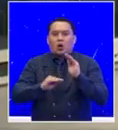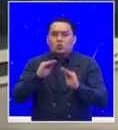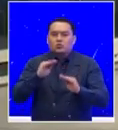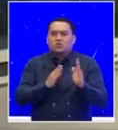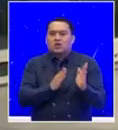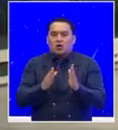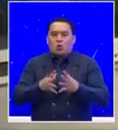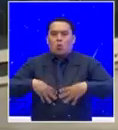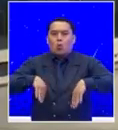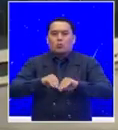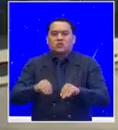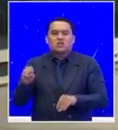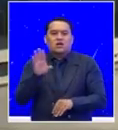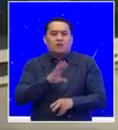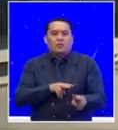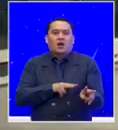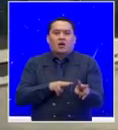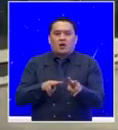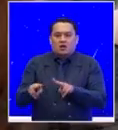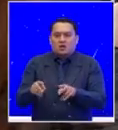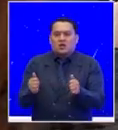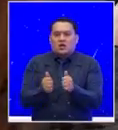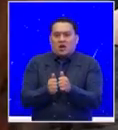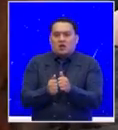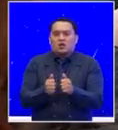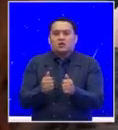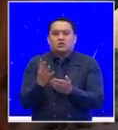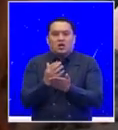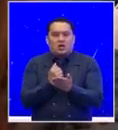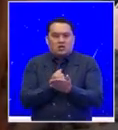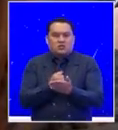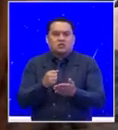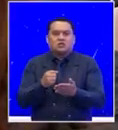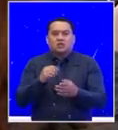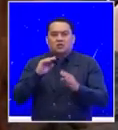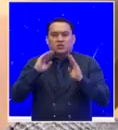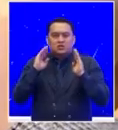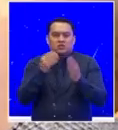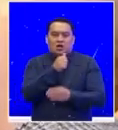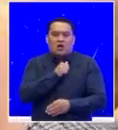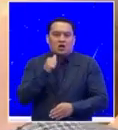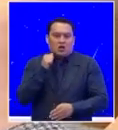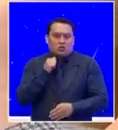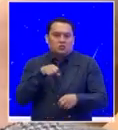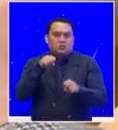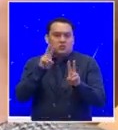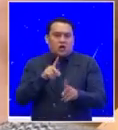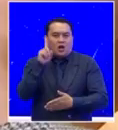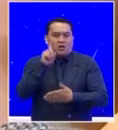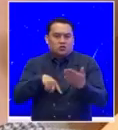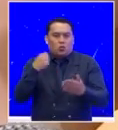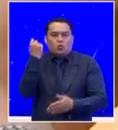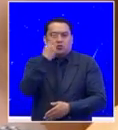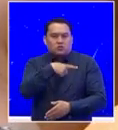систему общеевропейского отслеживания сближения людей с сохранением конфиденциальности. И специалисты надеются узнать все